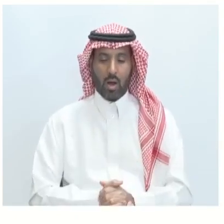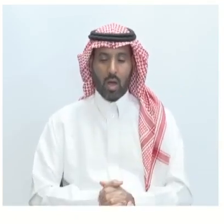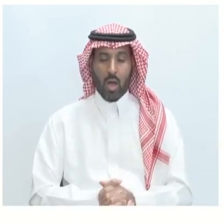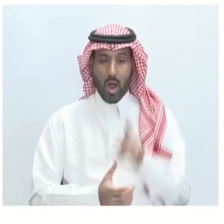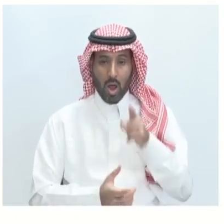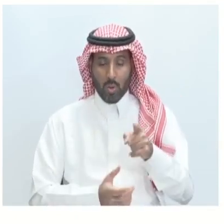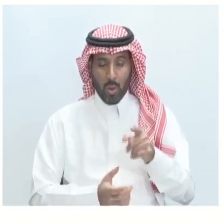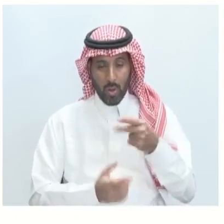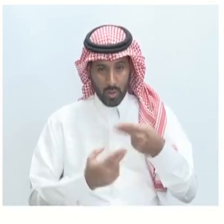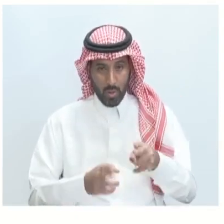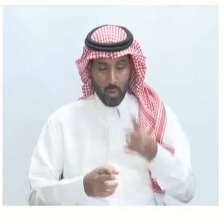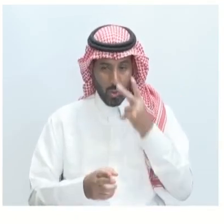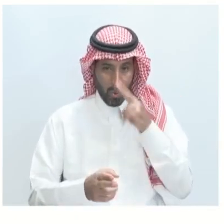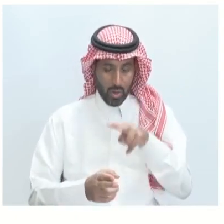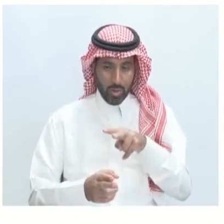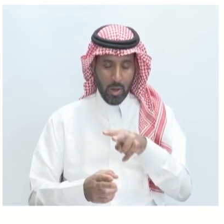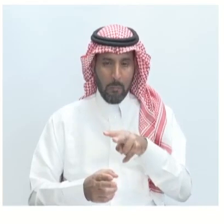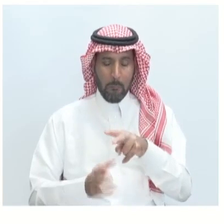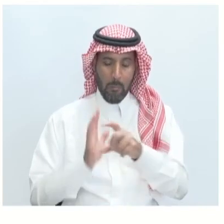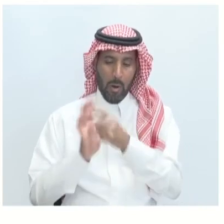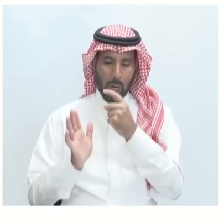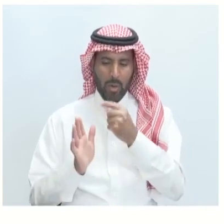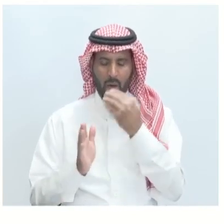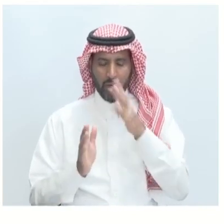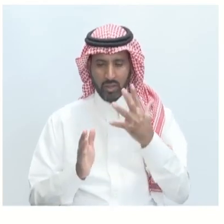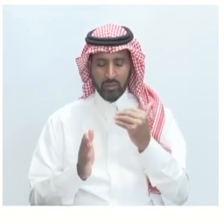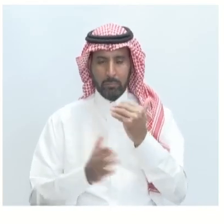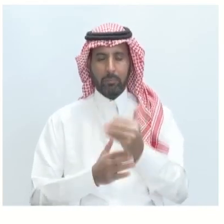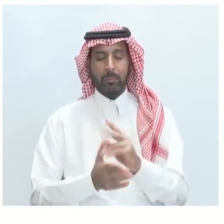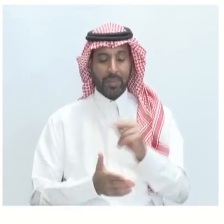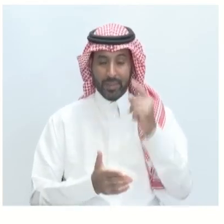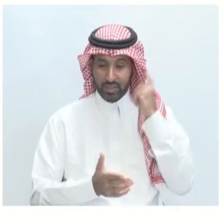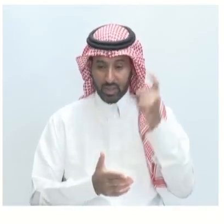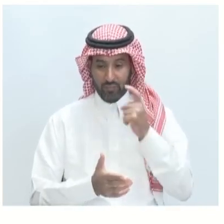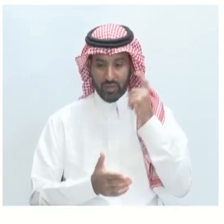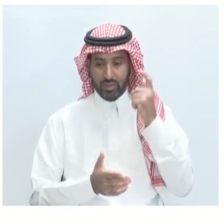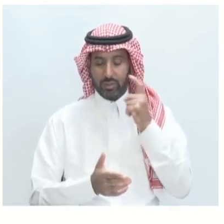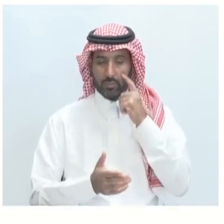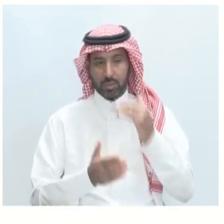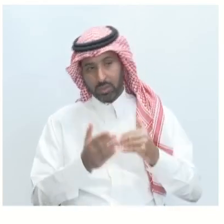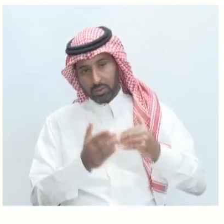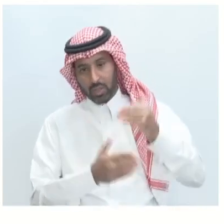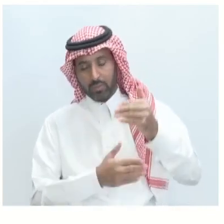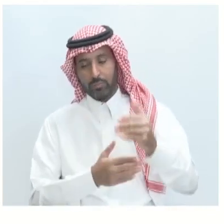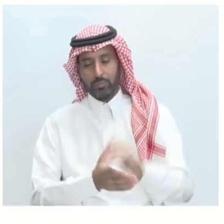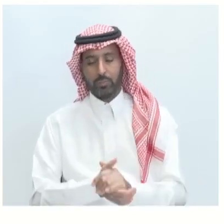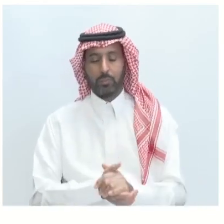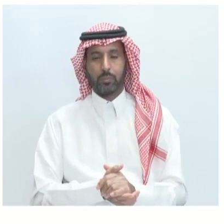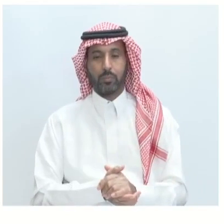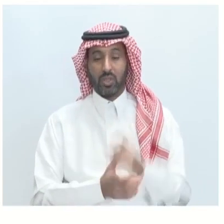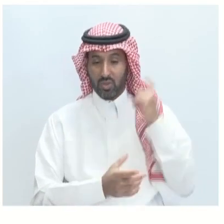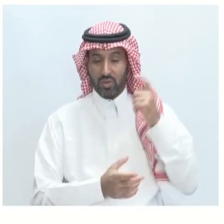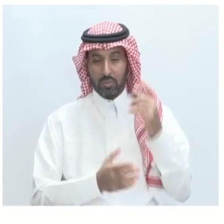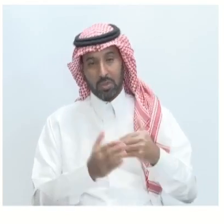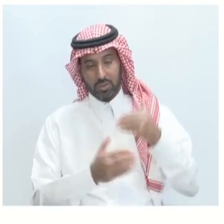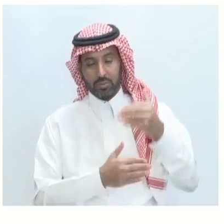تبدون تركزون على موضوعات جديده مثل التفكير في المستقبل كما ذكرت لكم التفكير